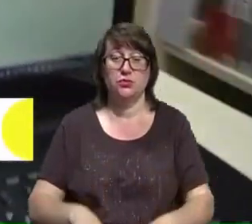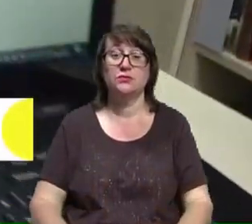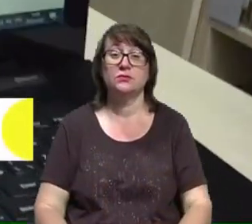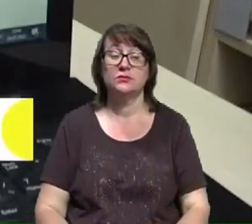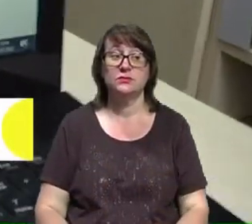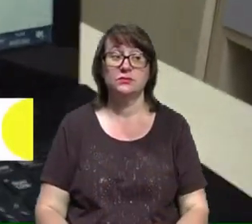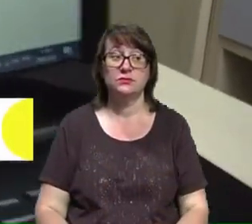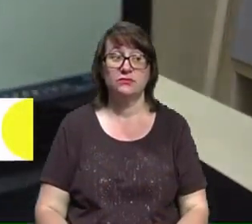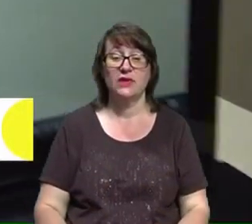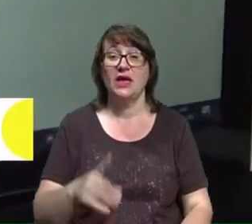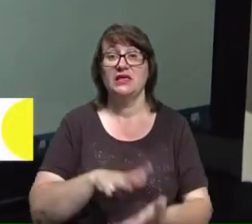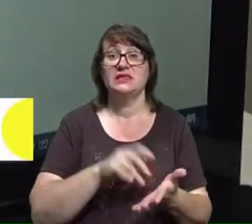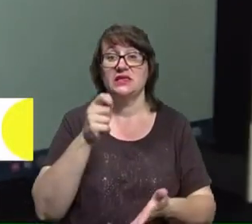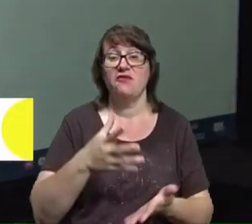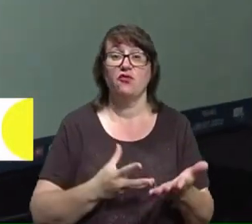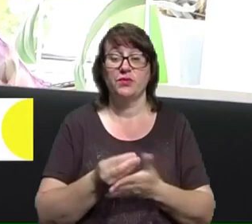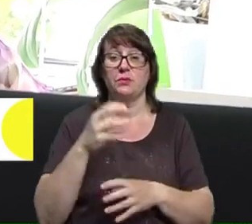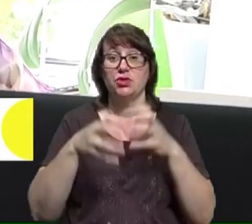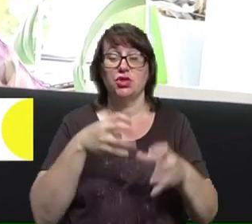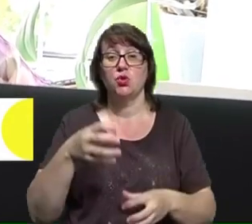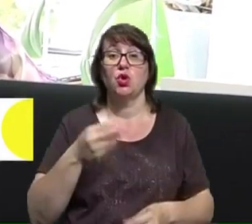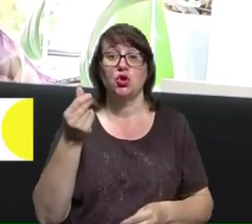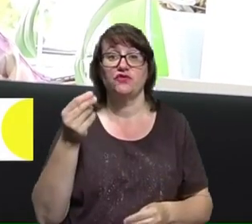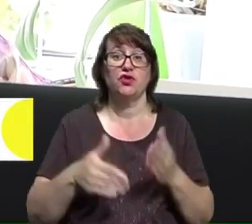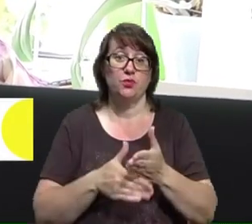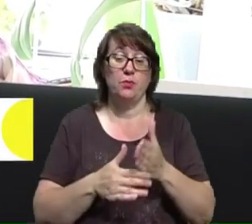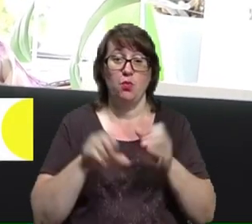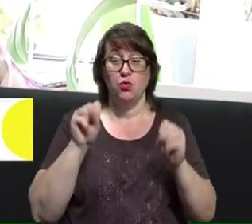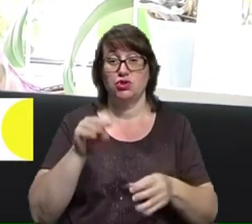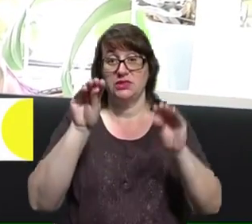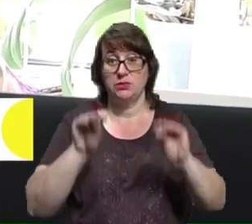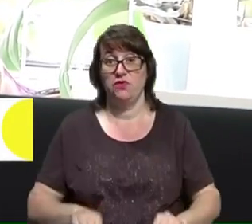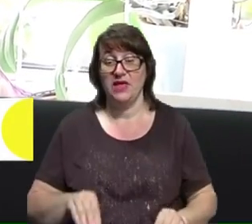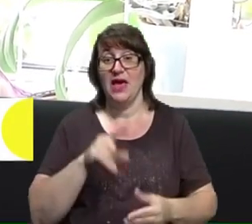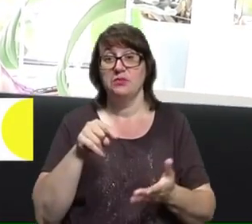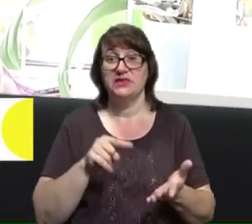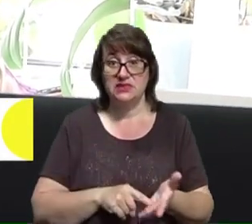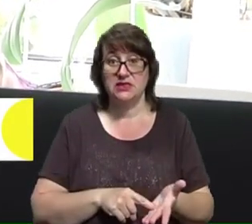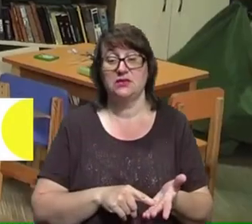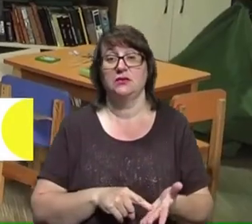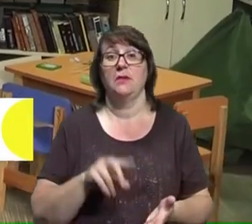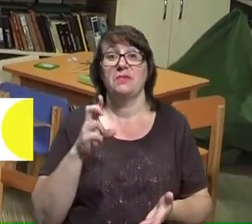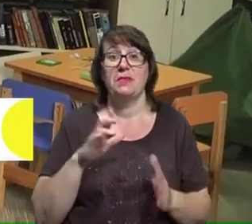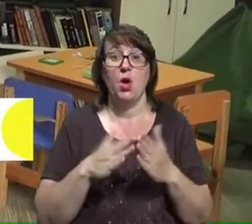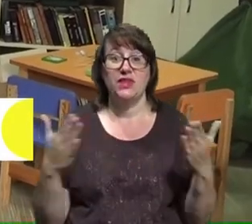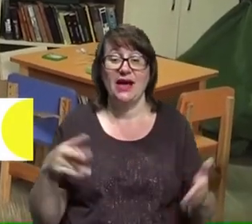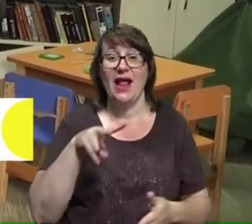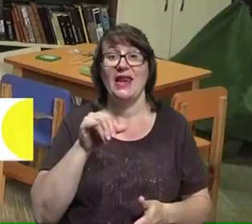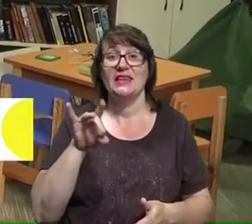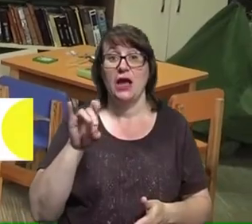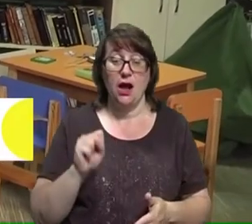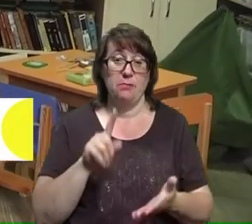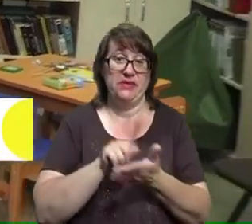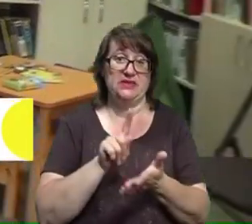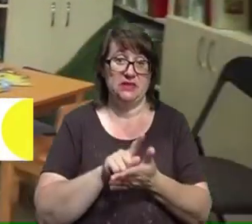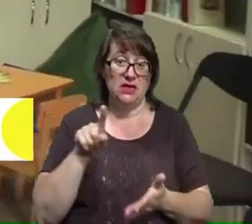Заявку на виплату міжнародної грошової допомоги можна заповнити в міських публічних бібліотеках «Літера». Пенсіонерки Олена